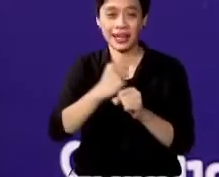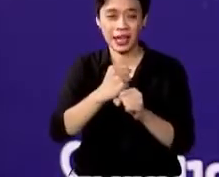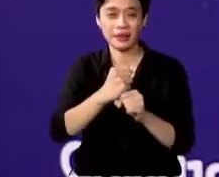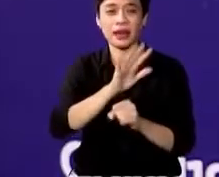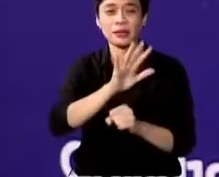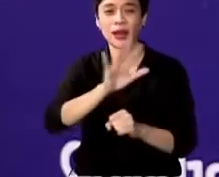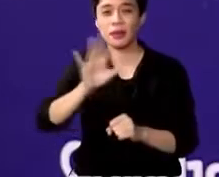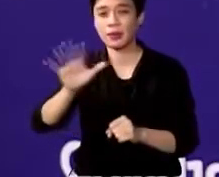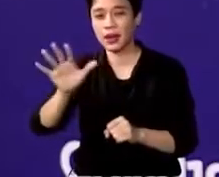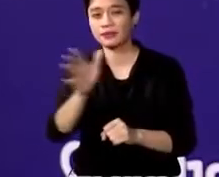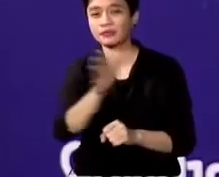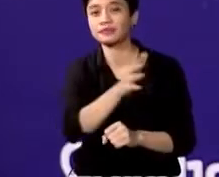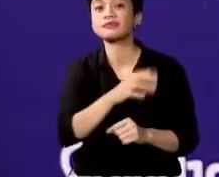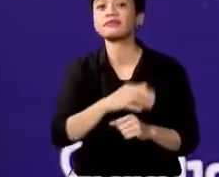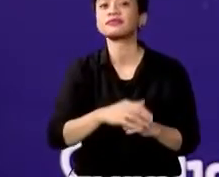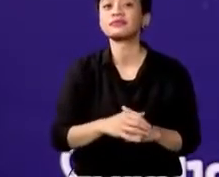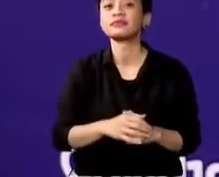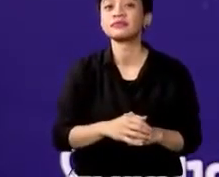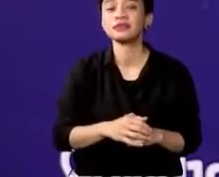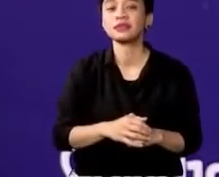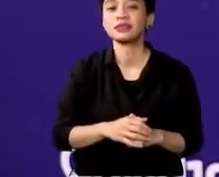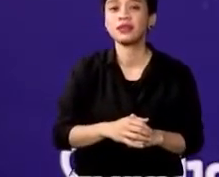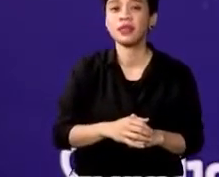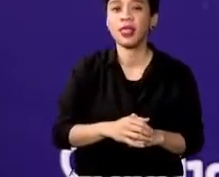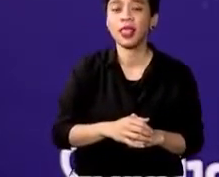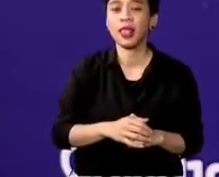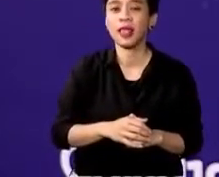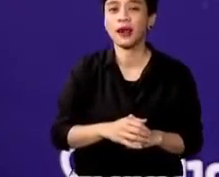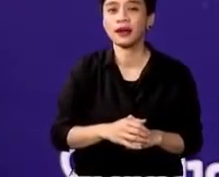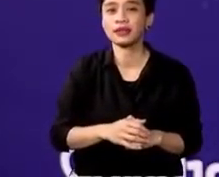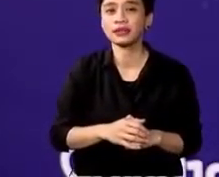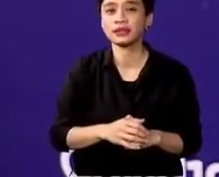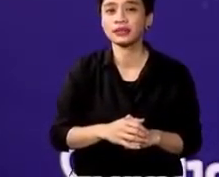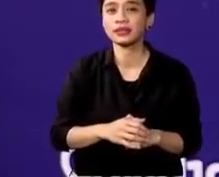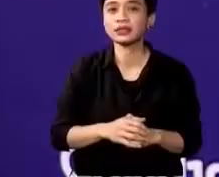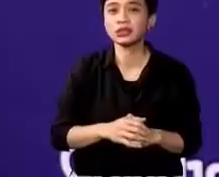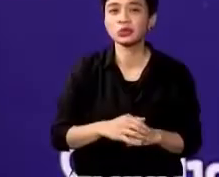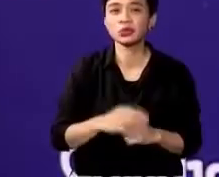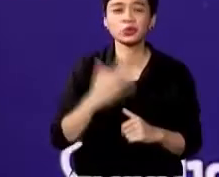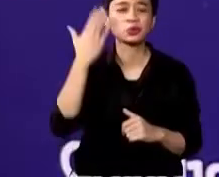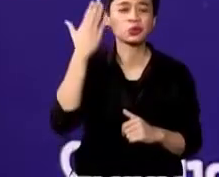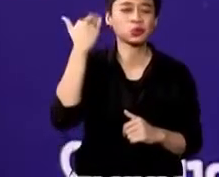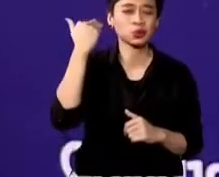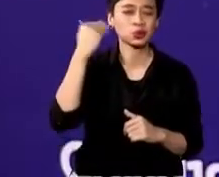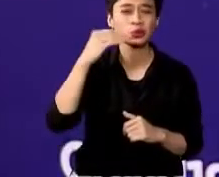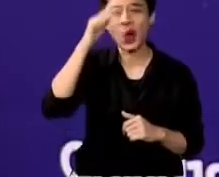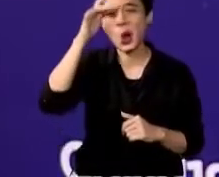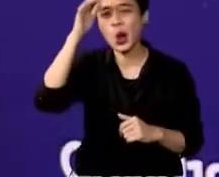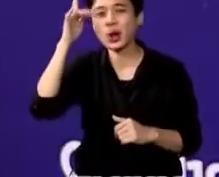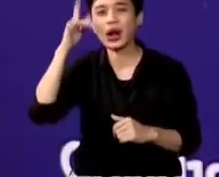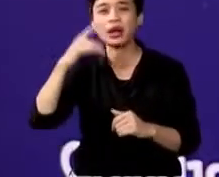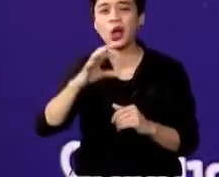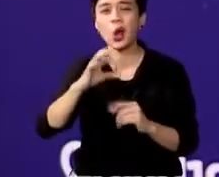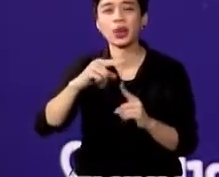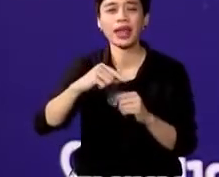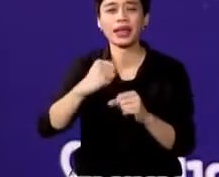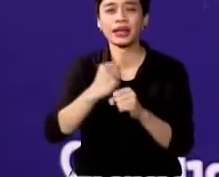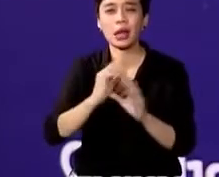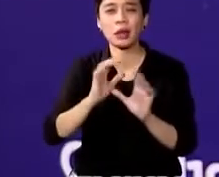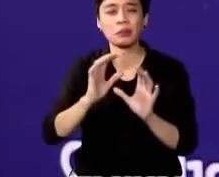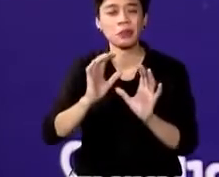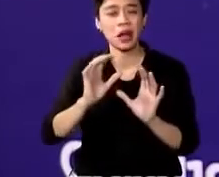ee kalau dulu adalah banyak yang ber ee tanpa gejala atau OTG saat ini banyak yang